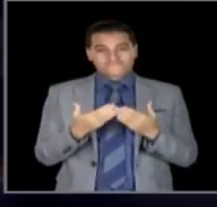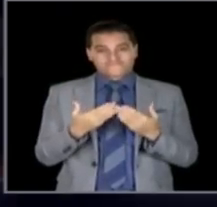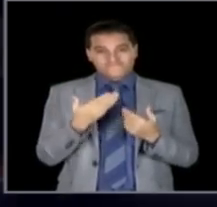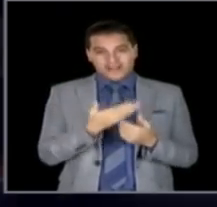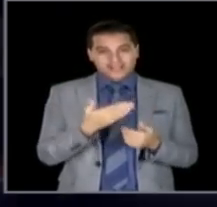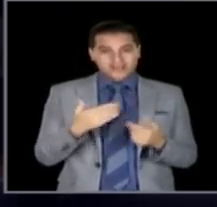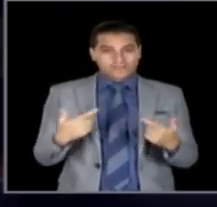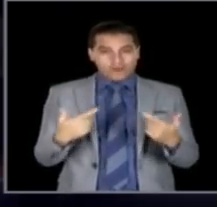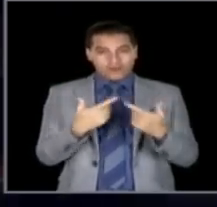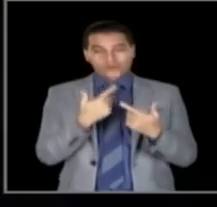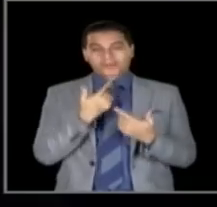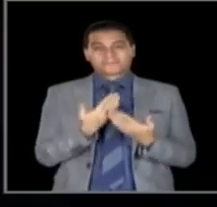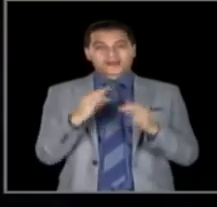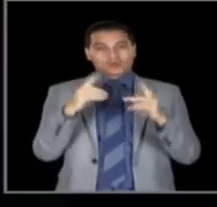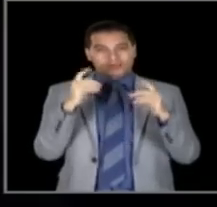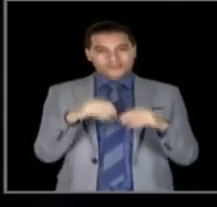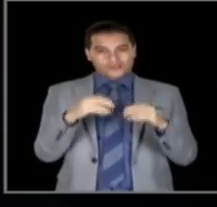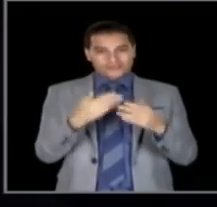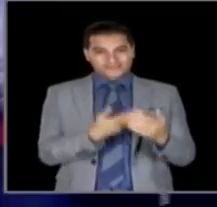التوفيق. نحيي كلها فريق فايترز.